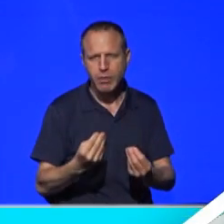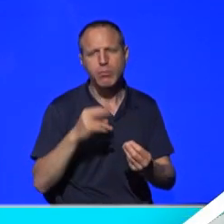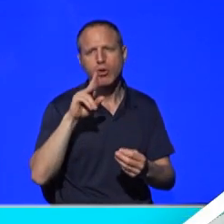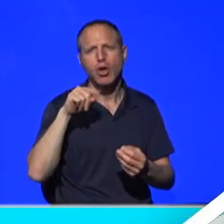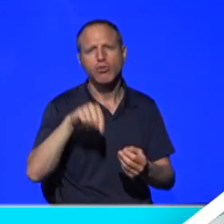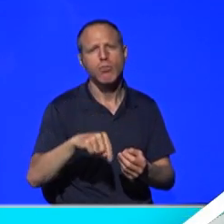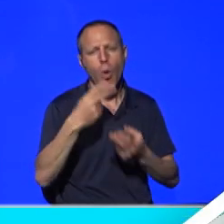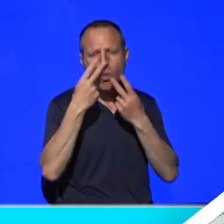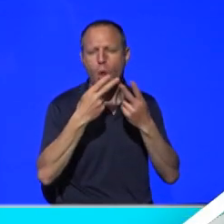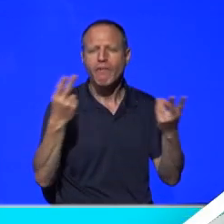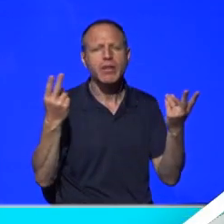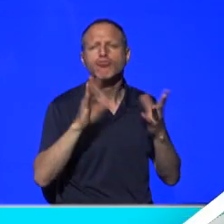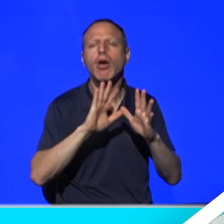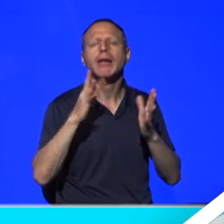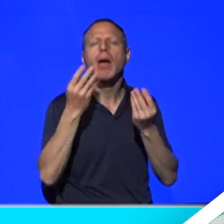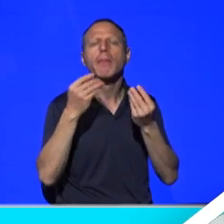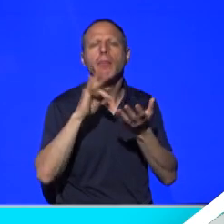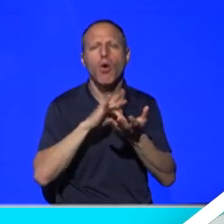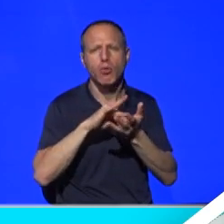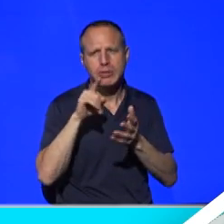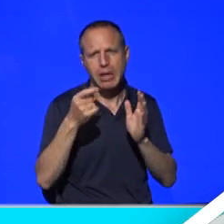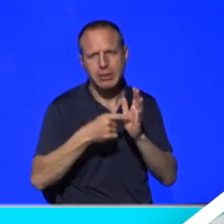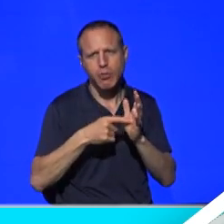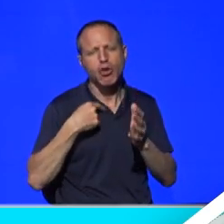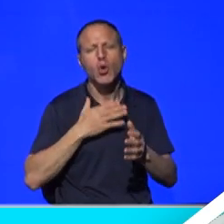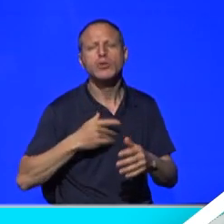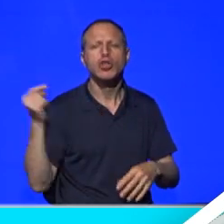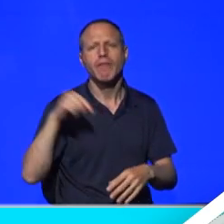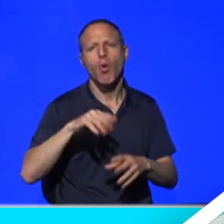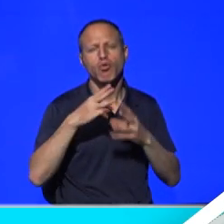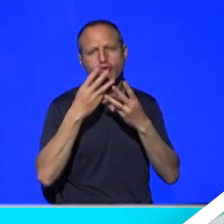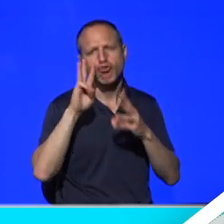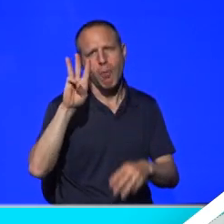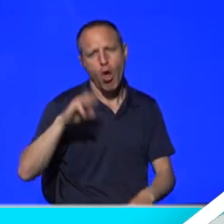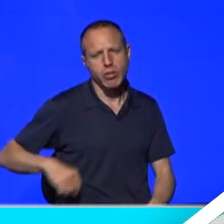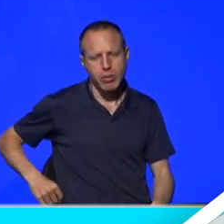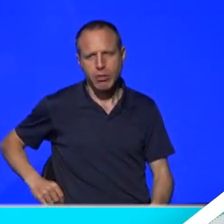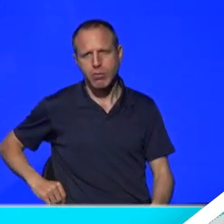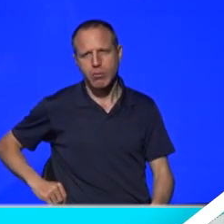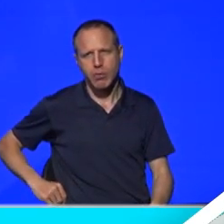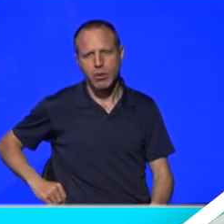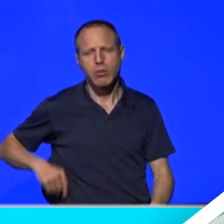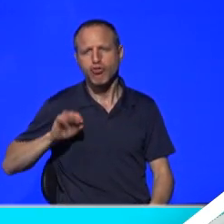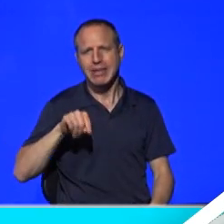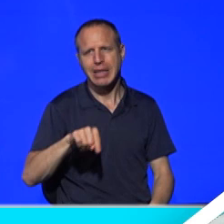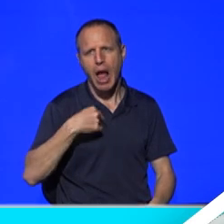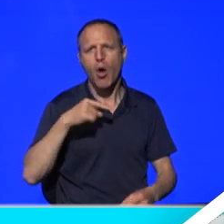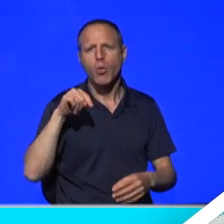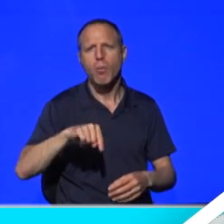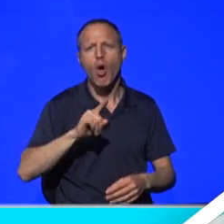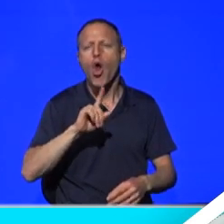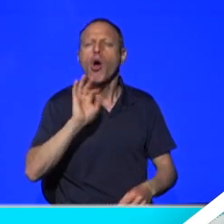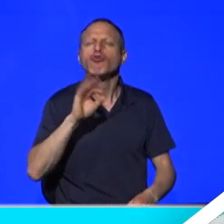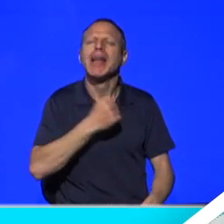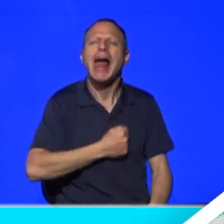פה נופים שאין אותם בהרבה מקומות, וזו הסיבה שאני רוצה שתבואו לשומרון, ובשביל זה אנחנו פה, ולא בשביל לרחם וכמה